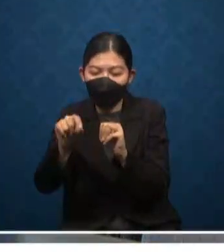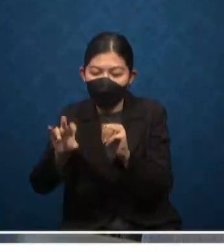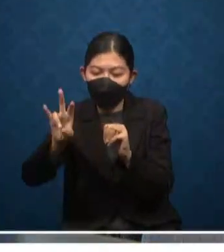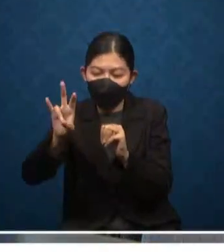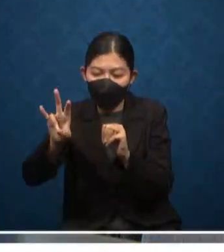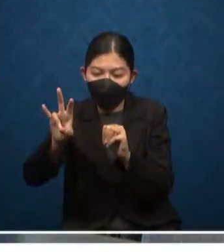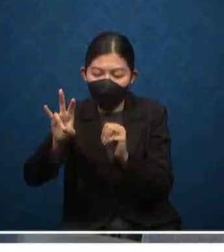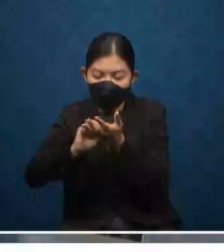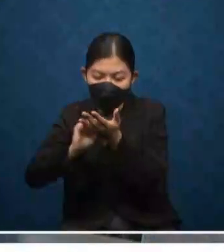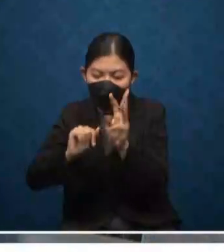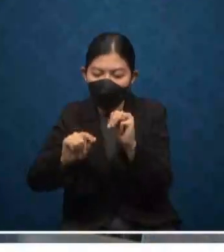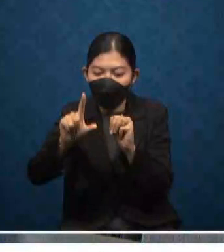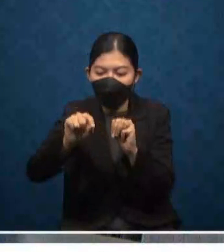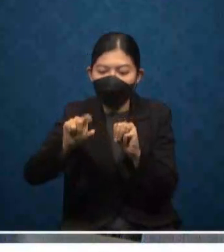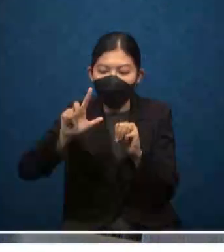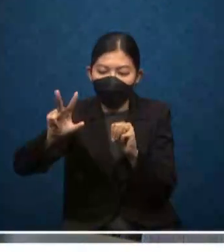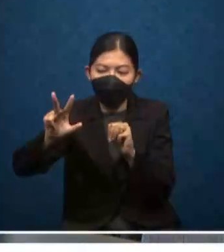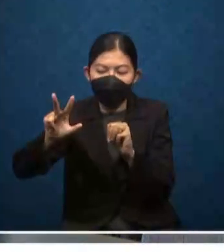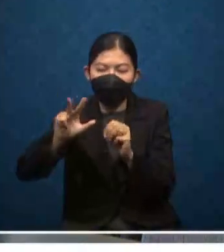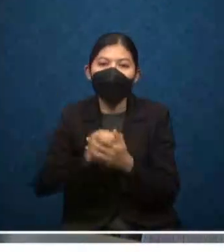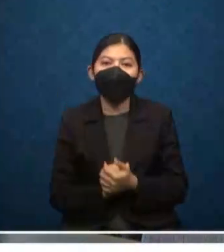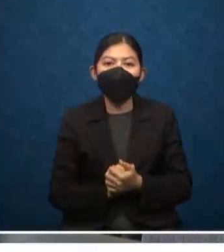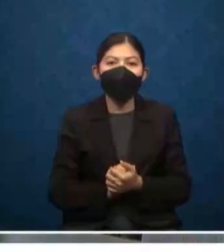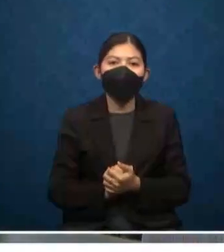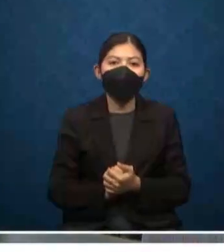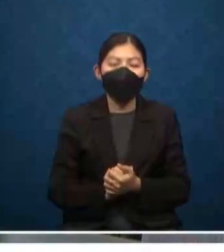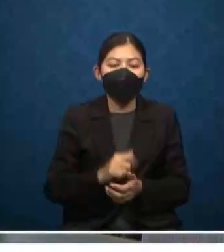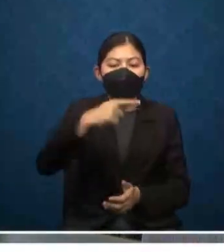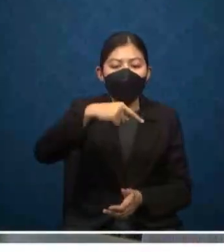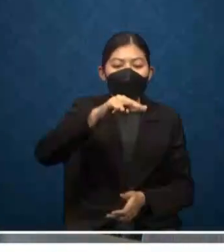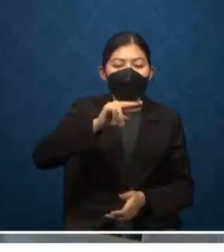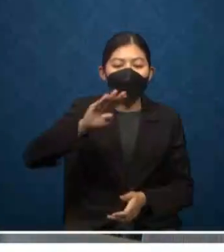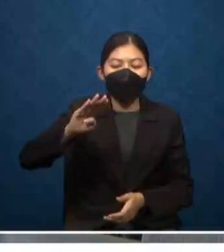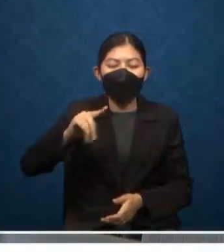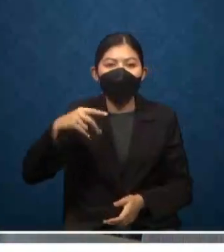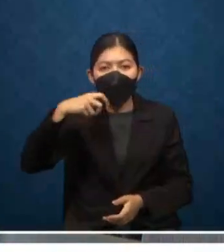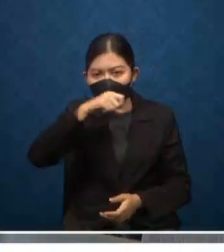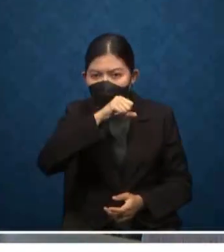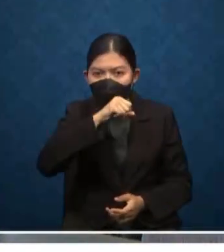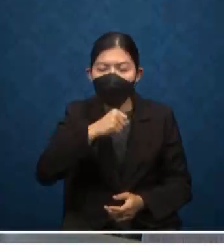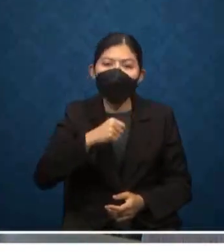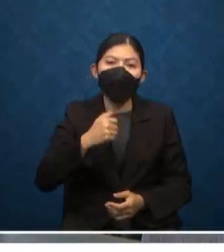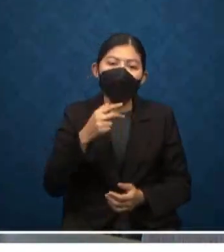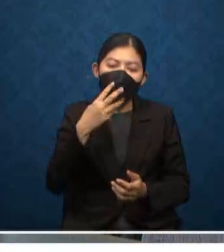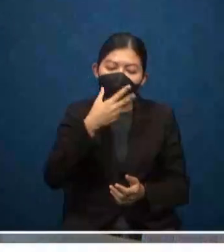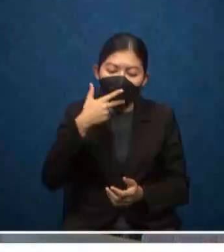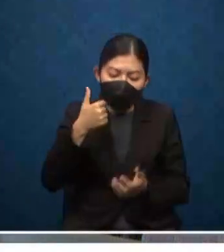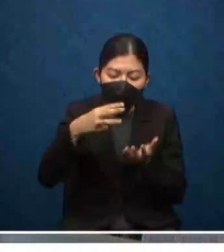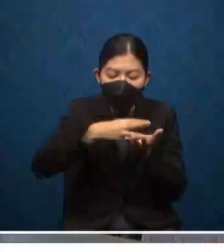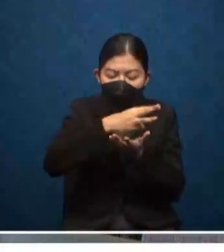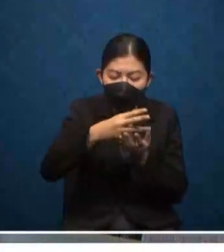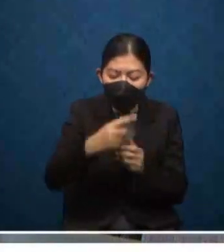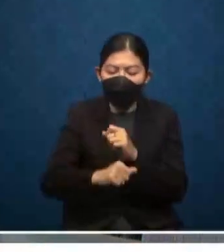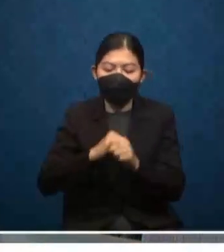27ขออภัยมาตรา23ท่านประธานครับพ.ร.บ.อ้อยและน้ำตาลทรายเนี่ยเป็นฉบับปี2129